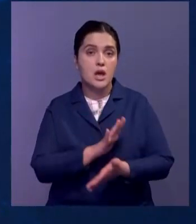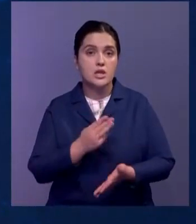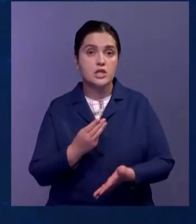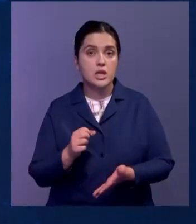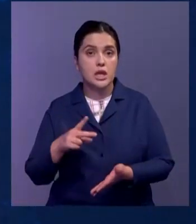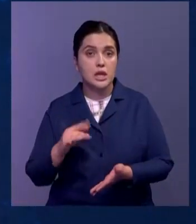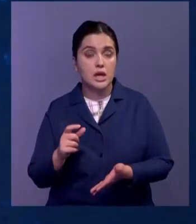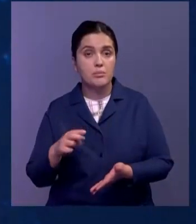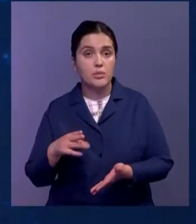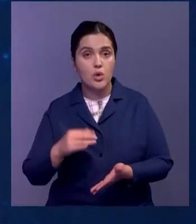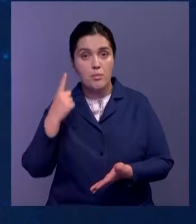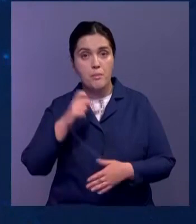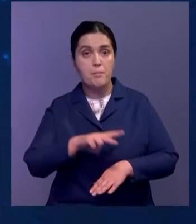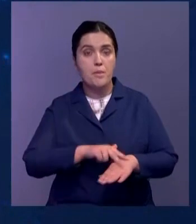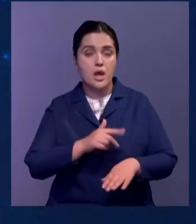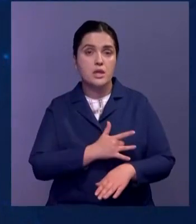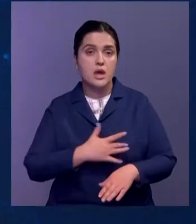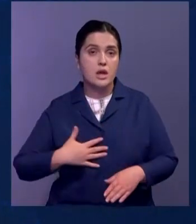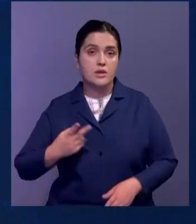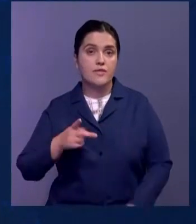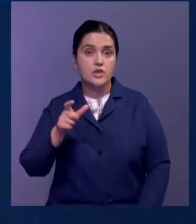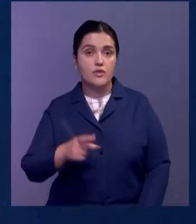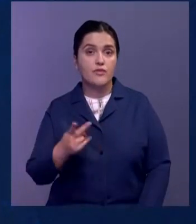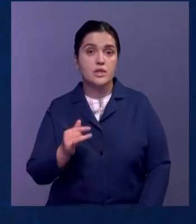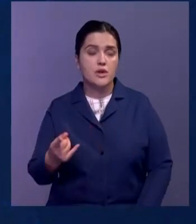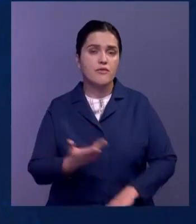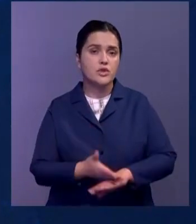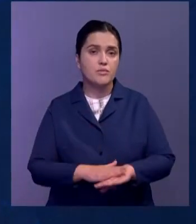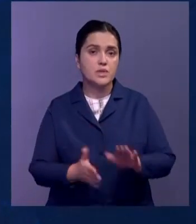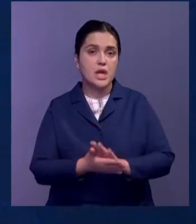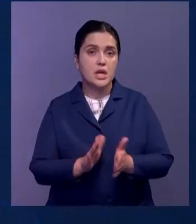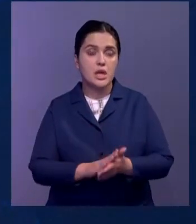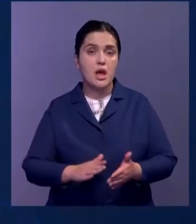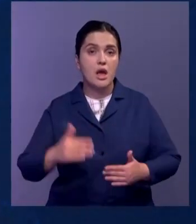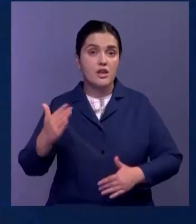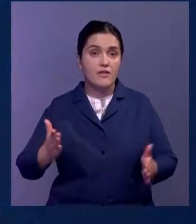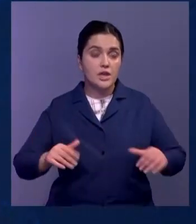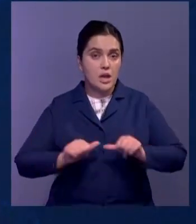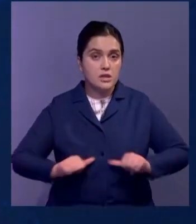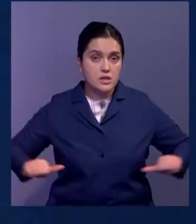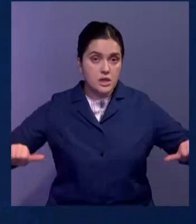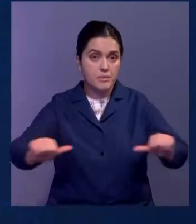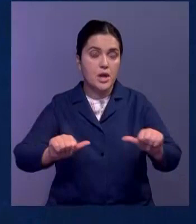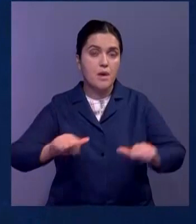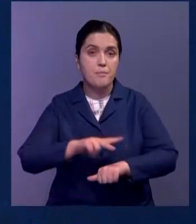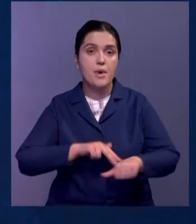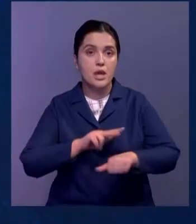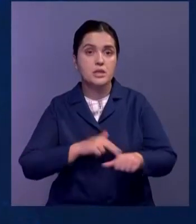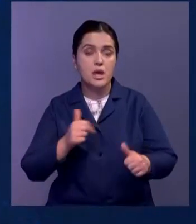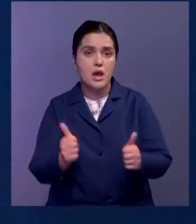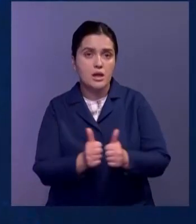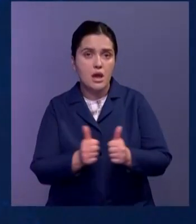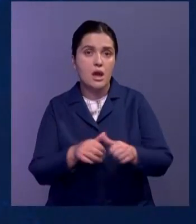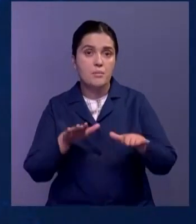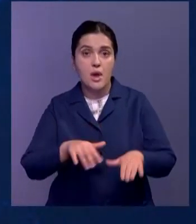Эбдо». По сообщениям полиции, ранены по меньшей мере 2 человека, 2 из них в критическом состоянии. Квадрат оцеплен полицией. Поближе к